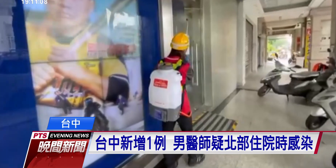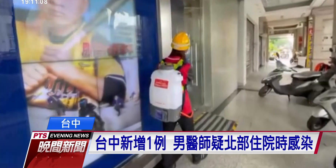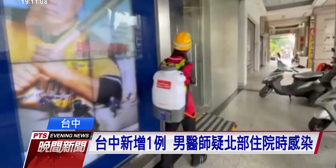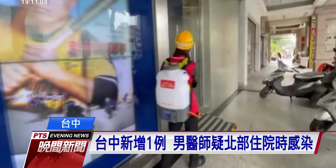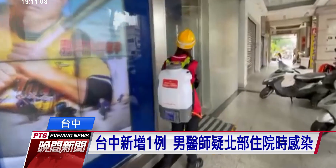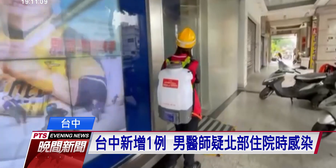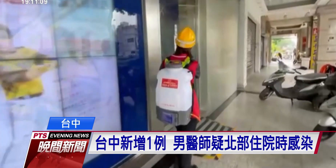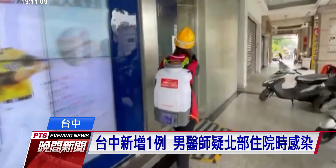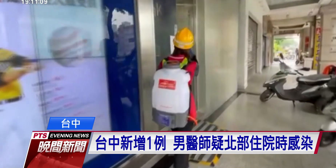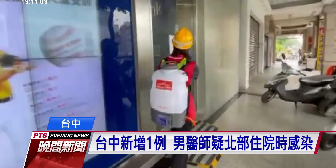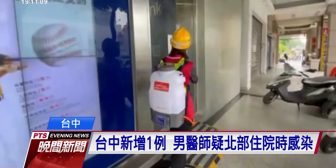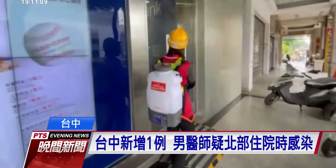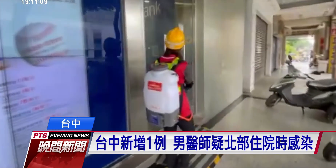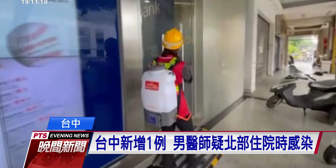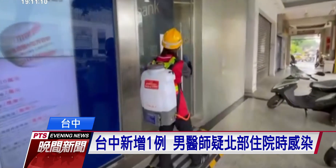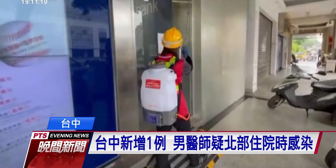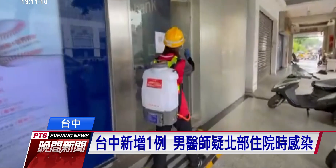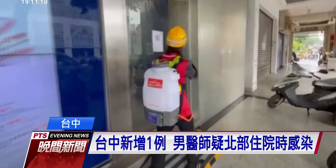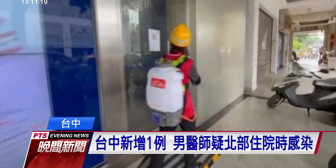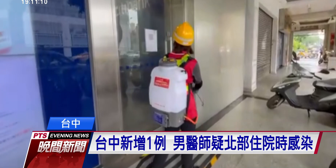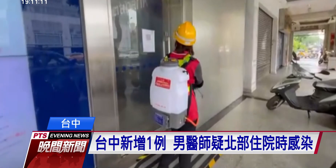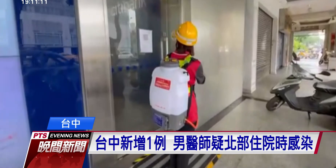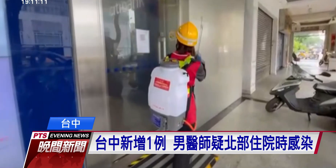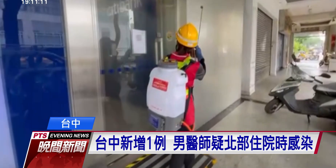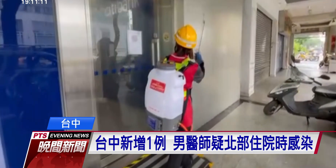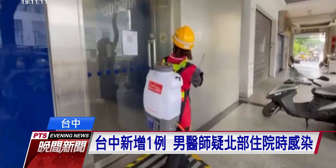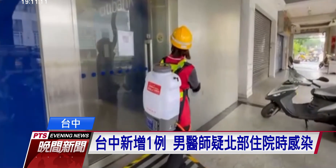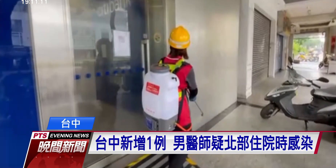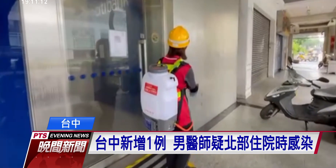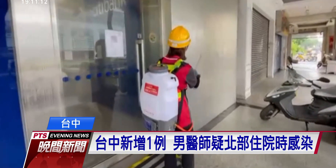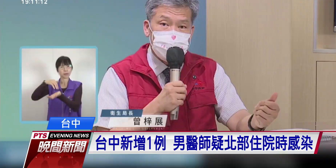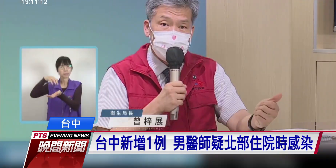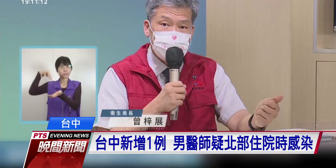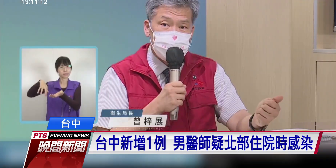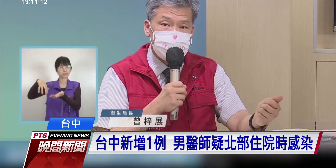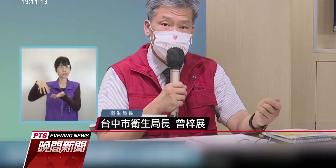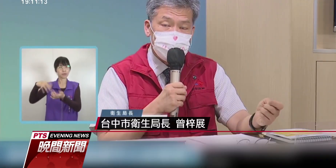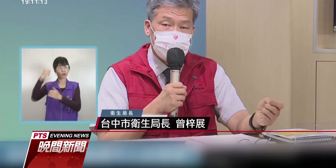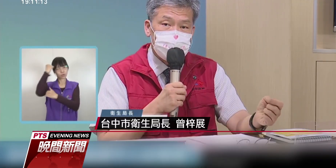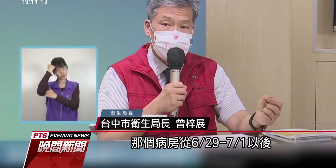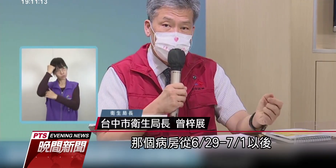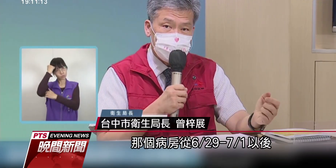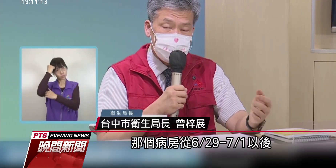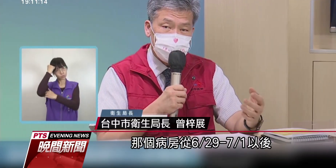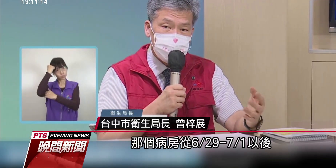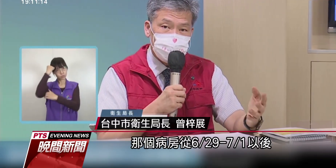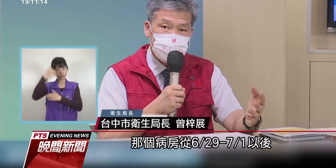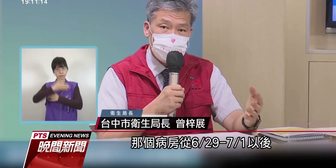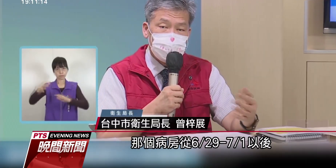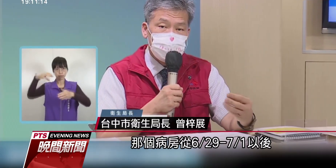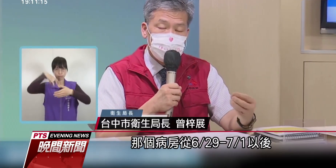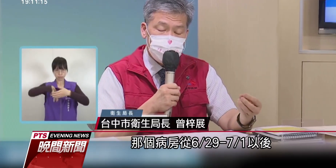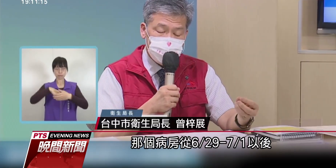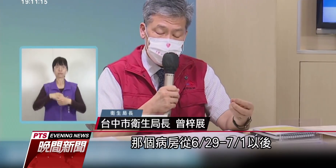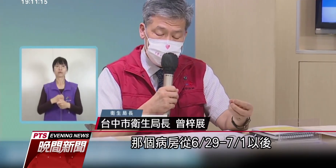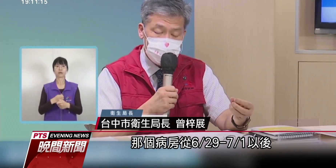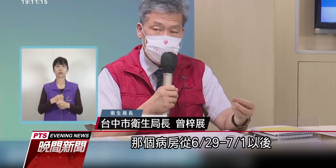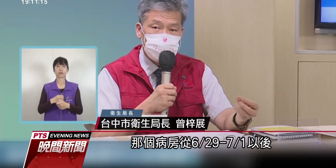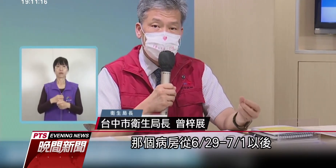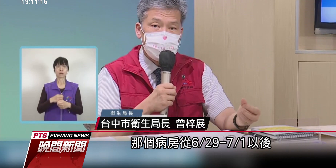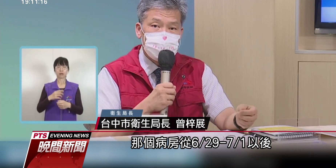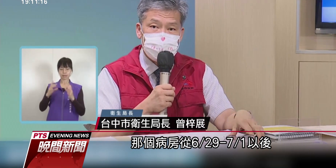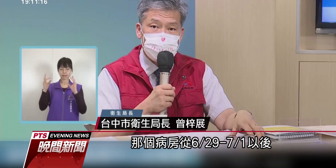中，这名医师却没有被框列，回到台中之后出现症状。 那个病房呢，从6月29